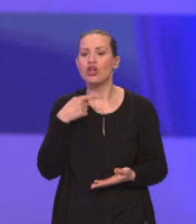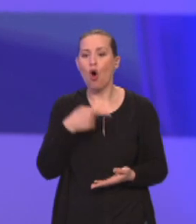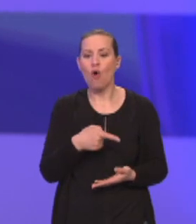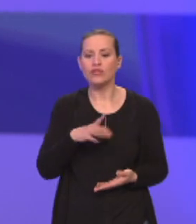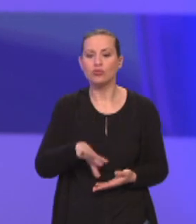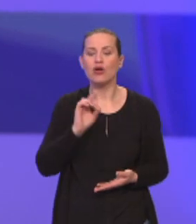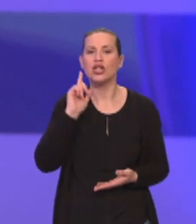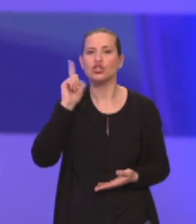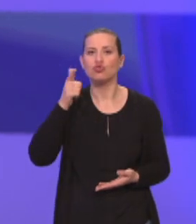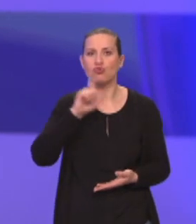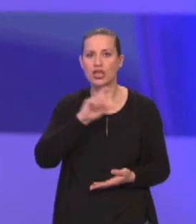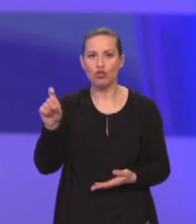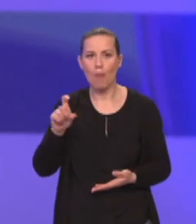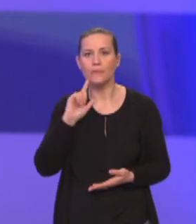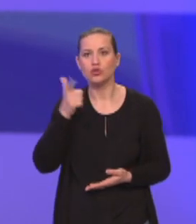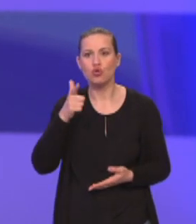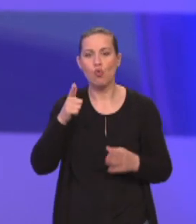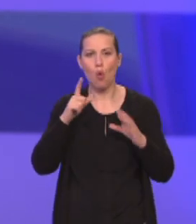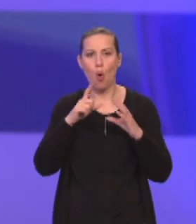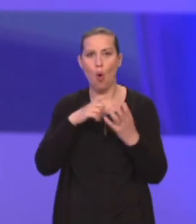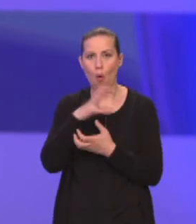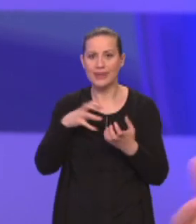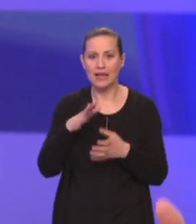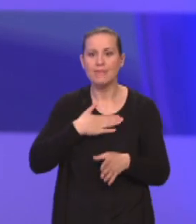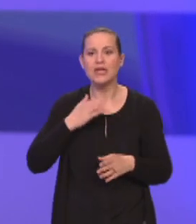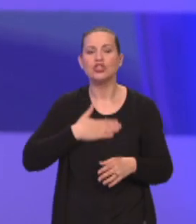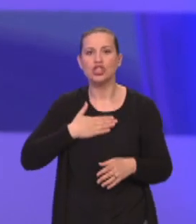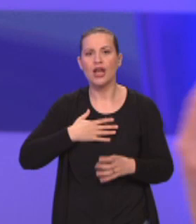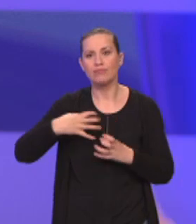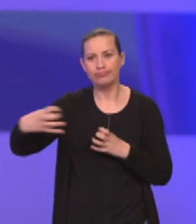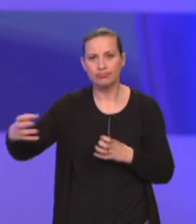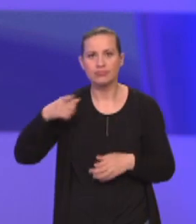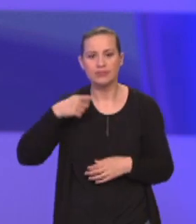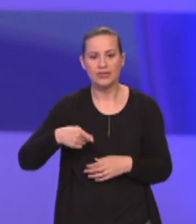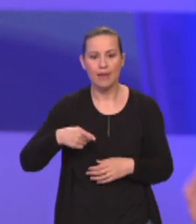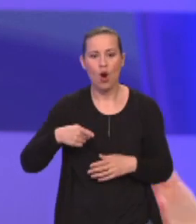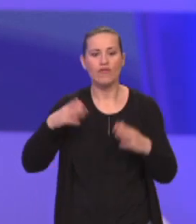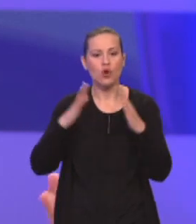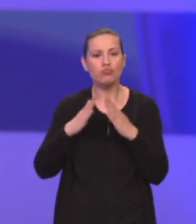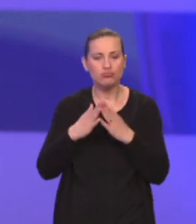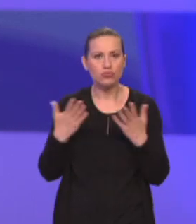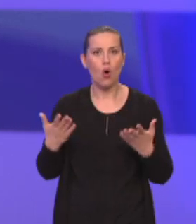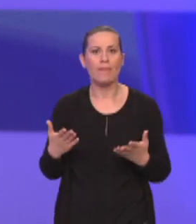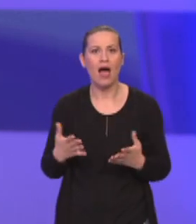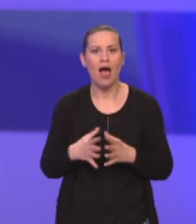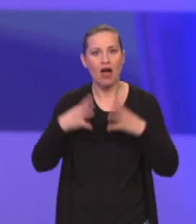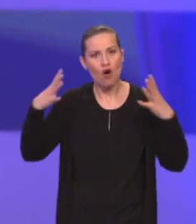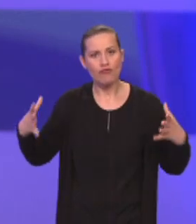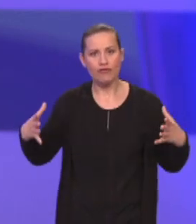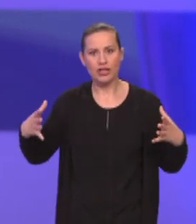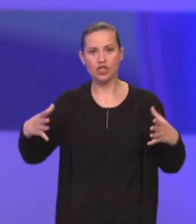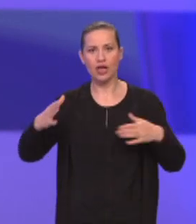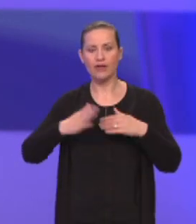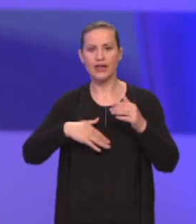našli svoj drugi dom i svoju drugu obitelj. I mi želimo nastaviti dalje tako u okviru doma, kažem, na jednoj puno većoj i puno